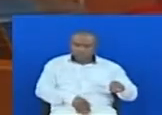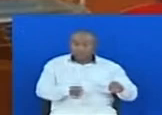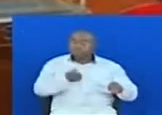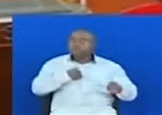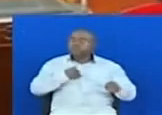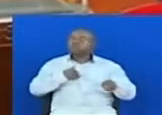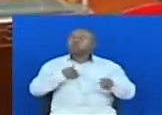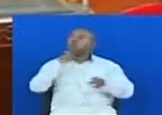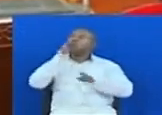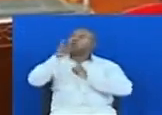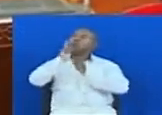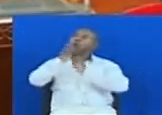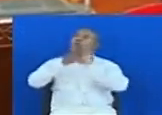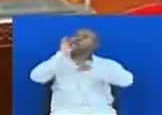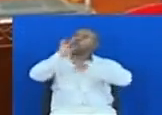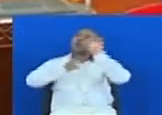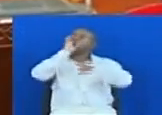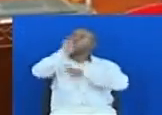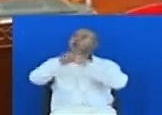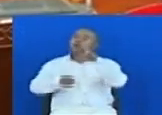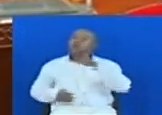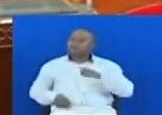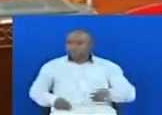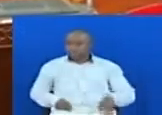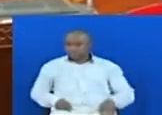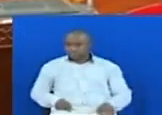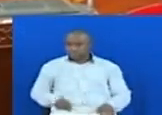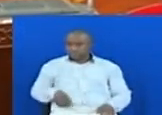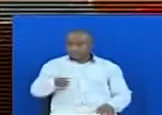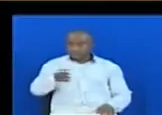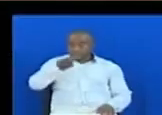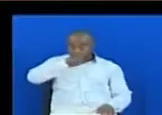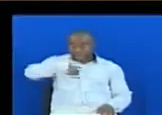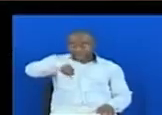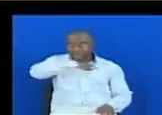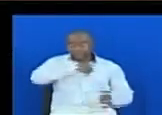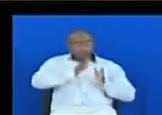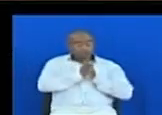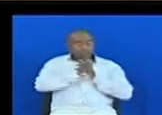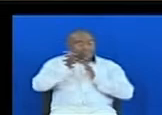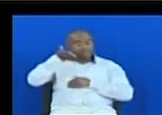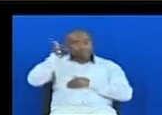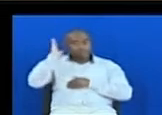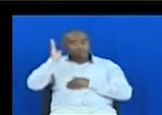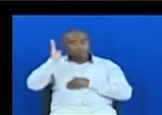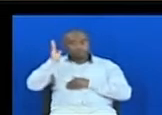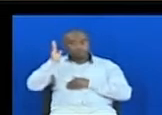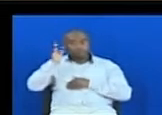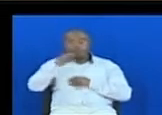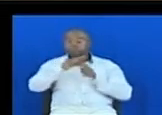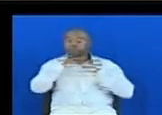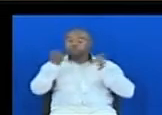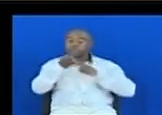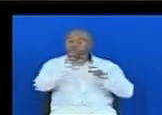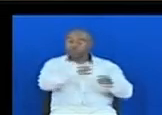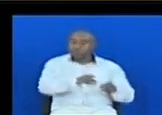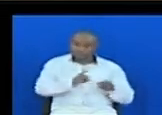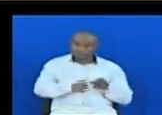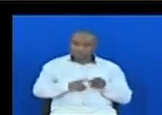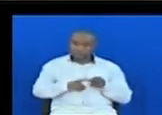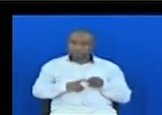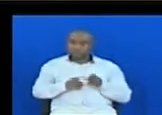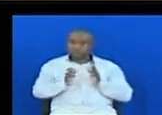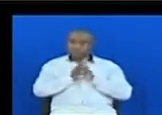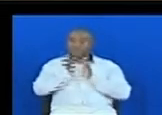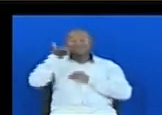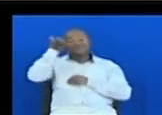sisi, mtakumbuka. Na sisi kwa mfano tukaiomba serikali, tulipompoteza mchungaji tukaiomba